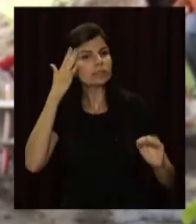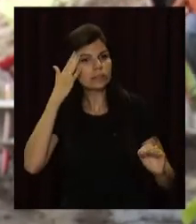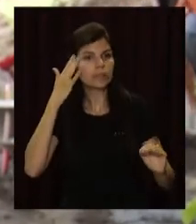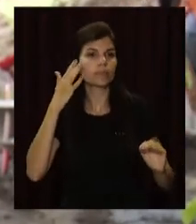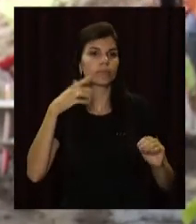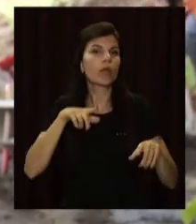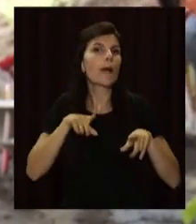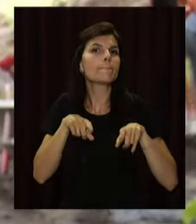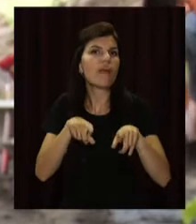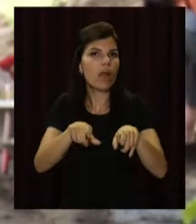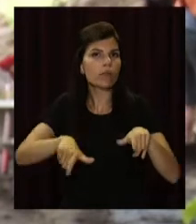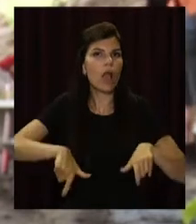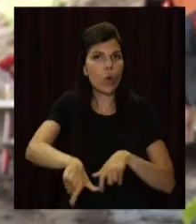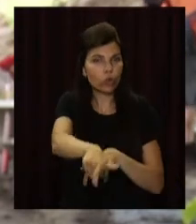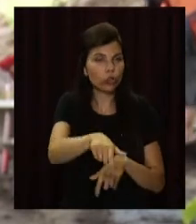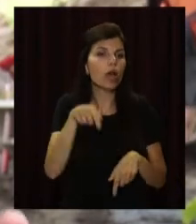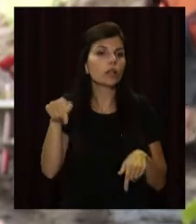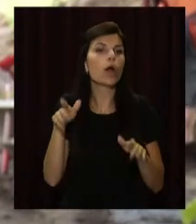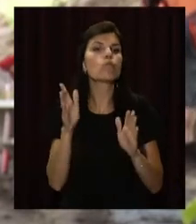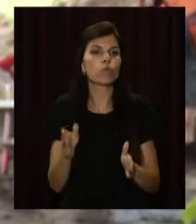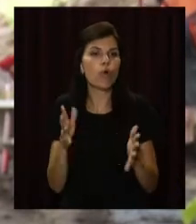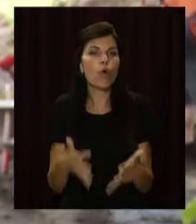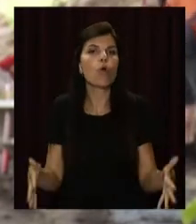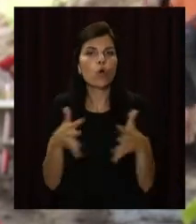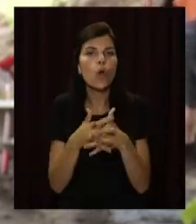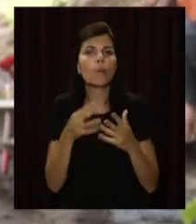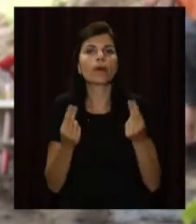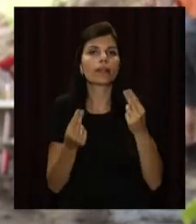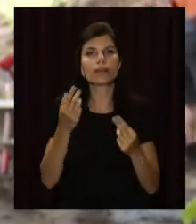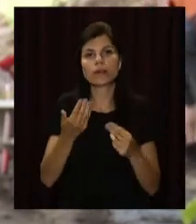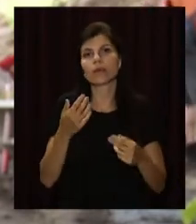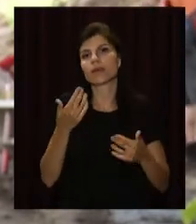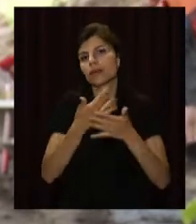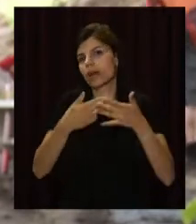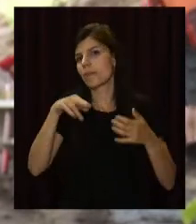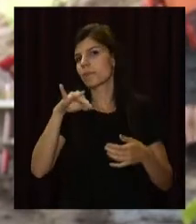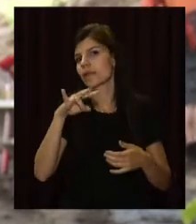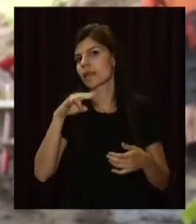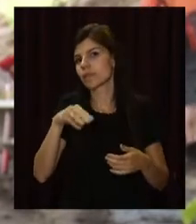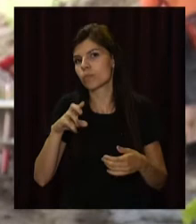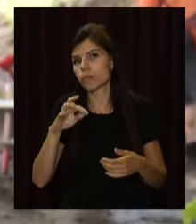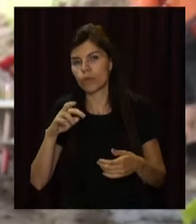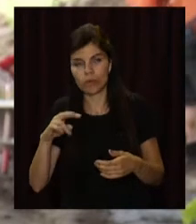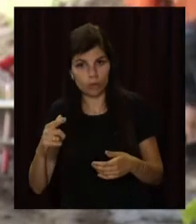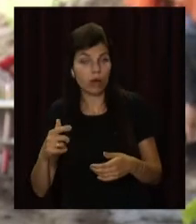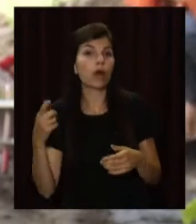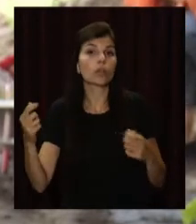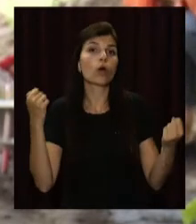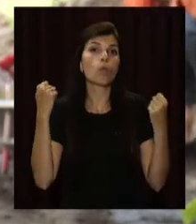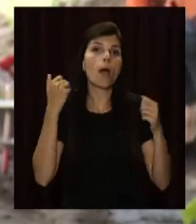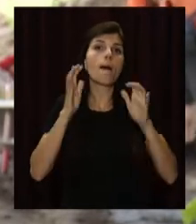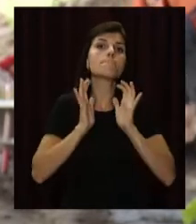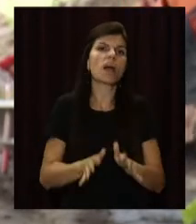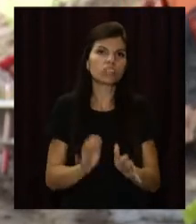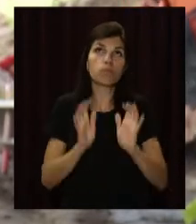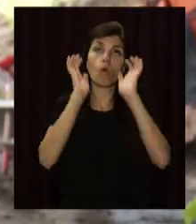предусматривається бігова дорожка, там буде комплекс для ігри в пінтбол. Там будуть спортивні площадки для занять